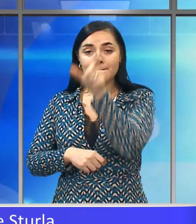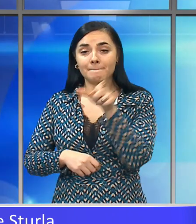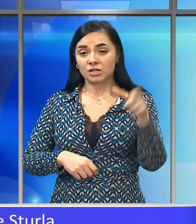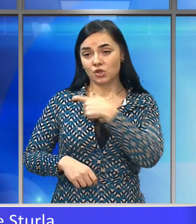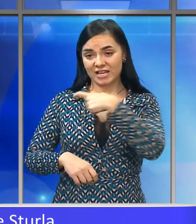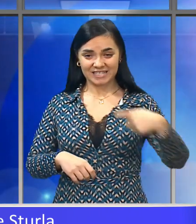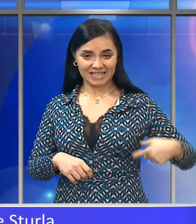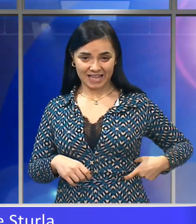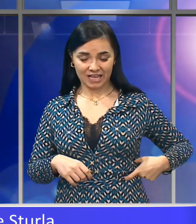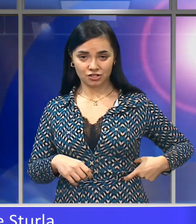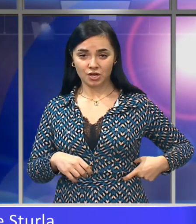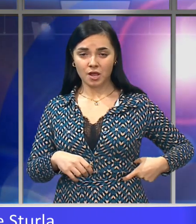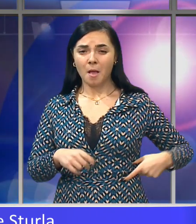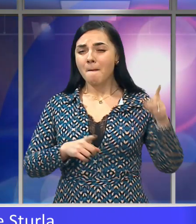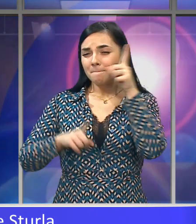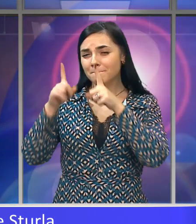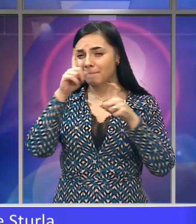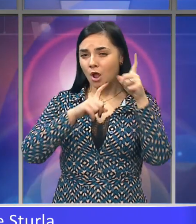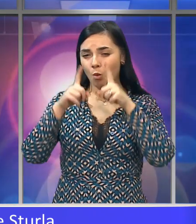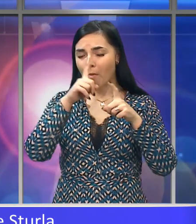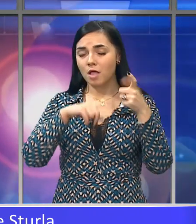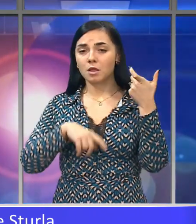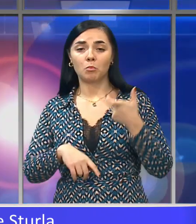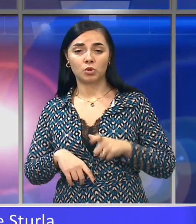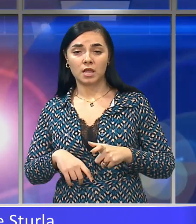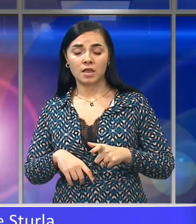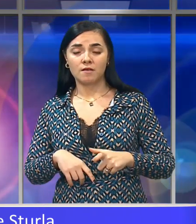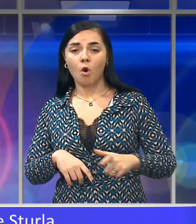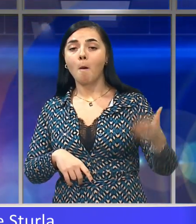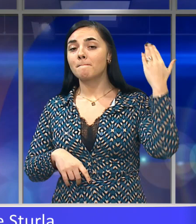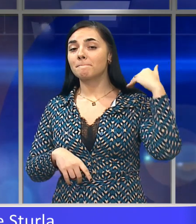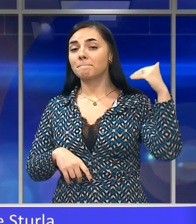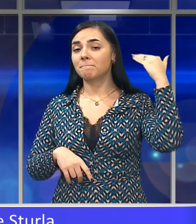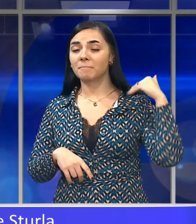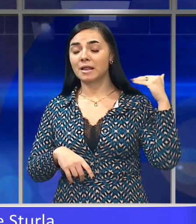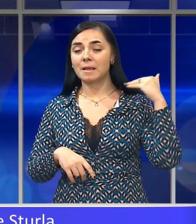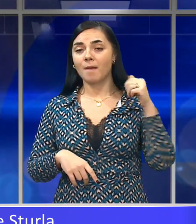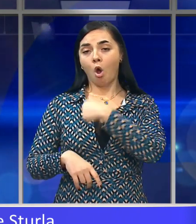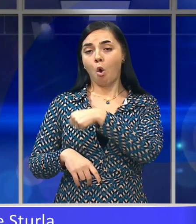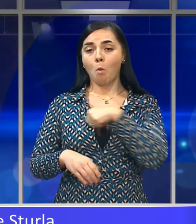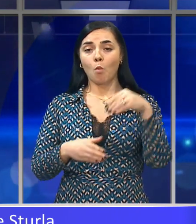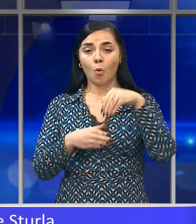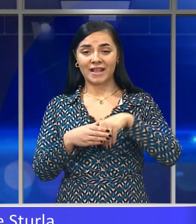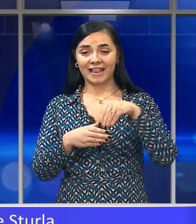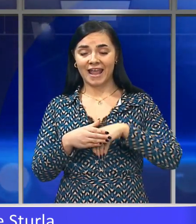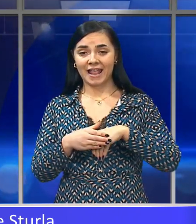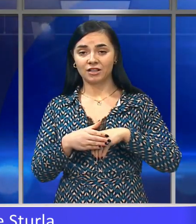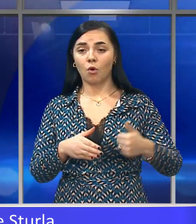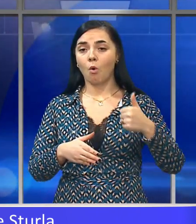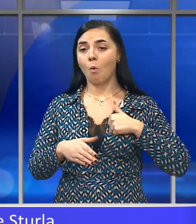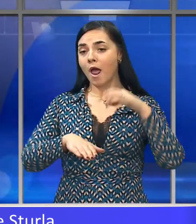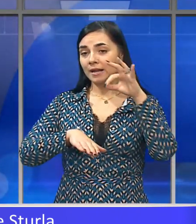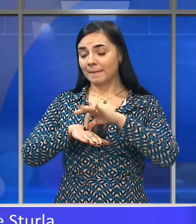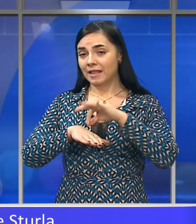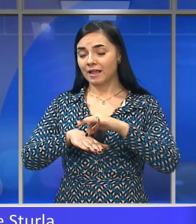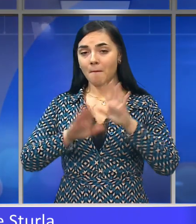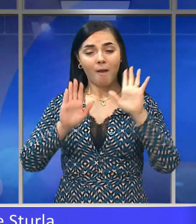Due Valli sono però un po' preoccupati perché non ci sarà più una guardia medica fissa